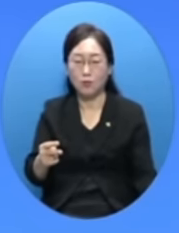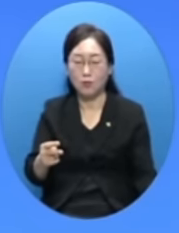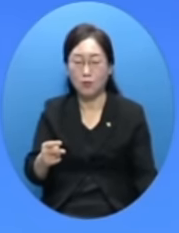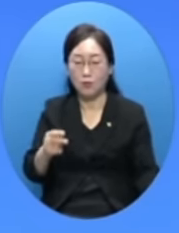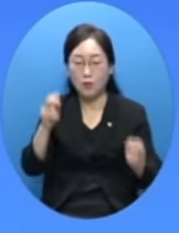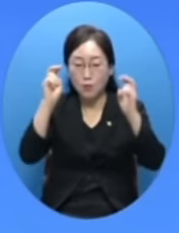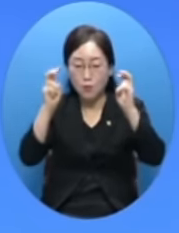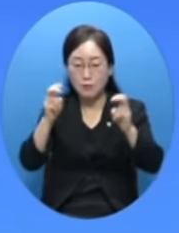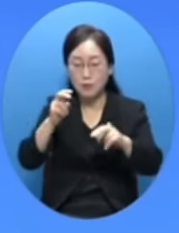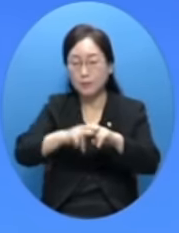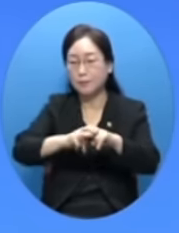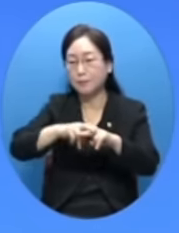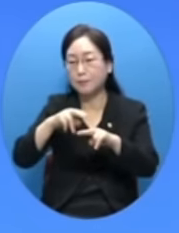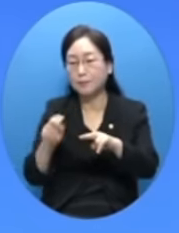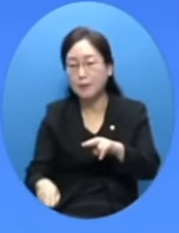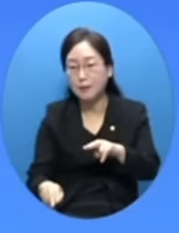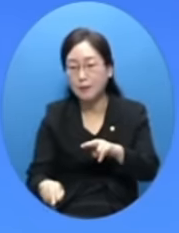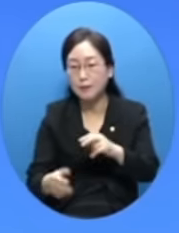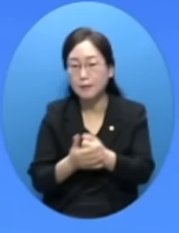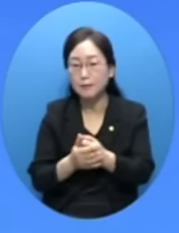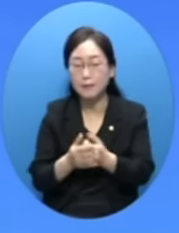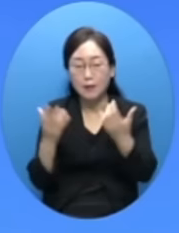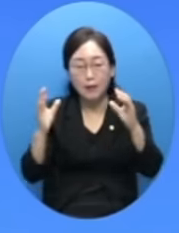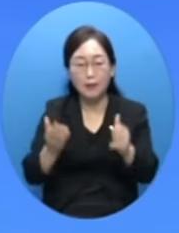실직해서 아이를 기를 수가 없으니까